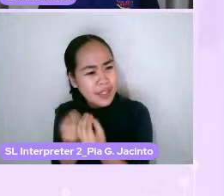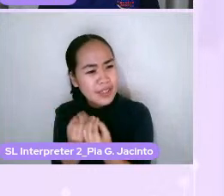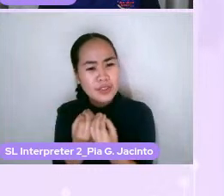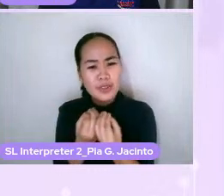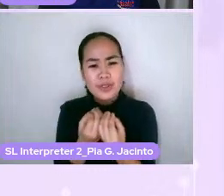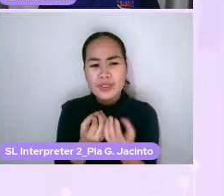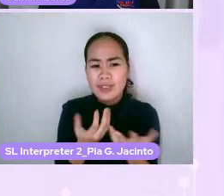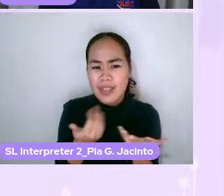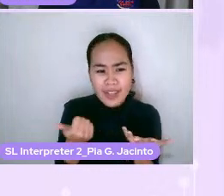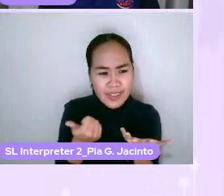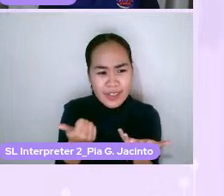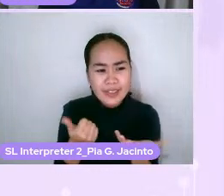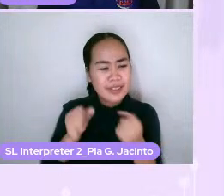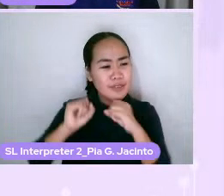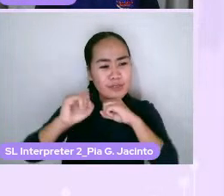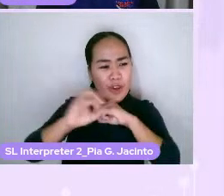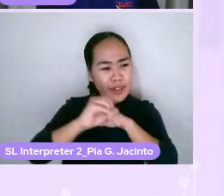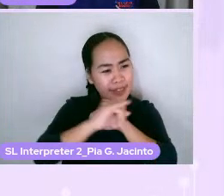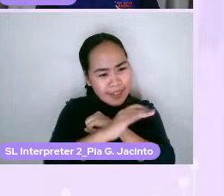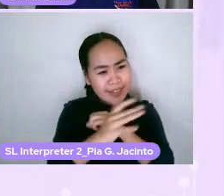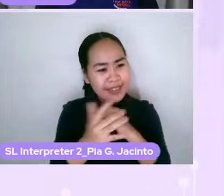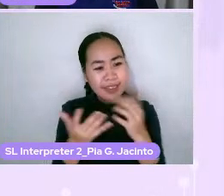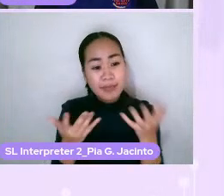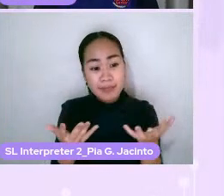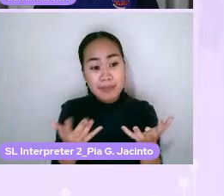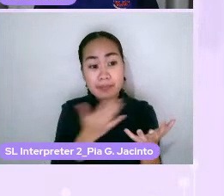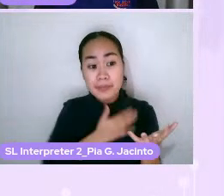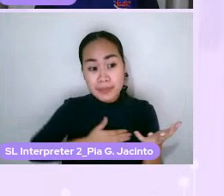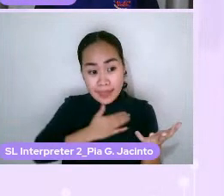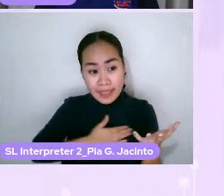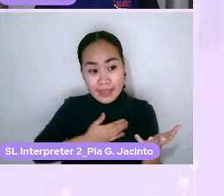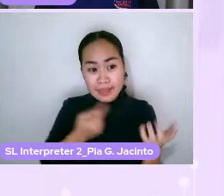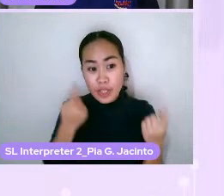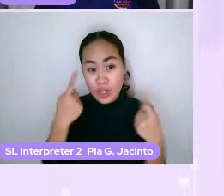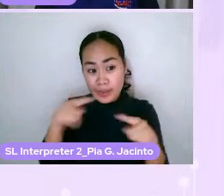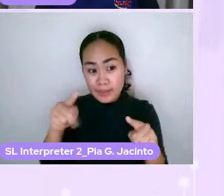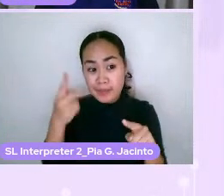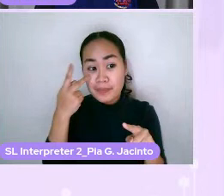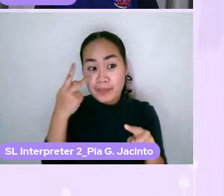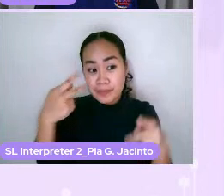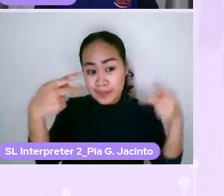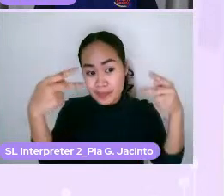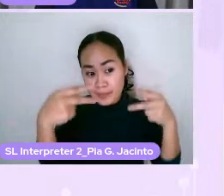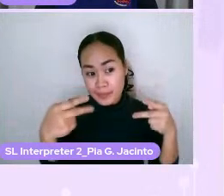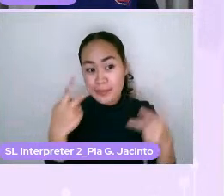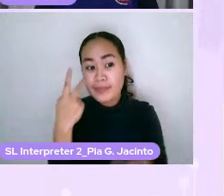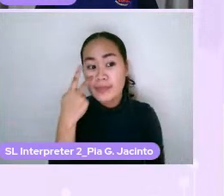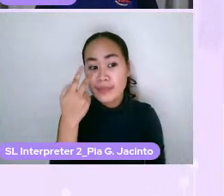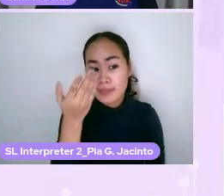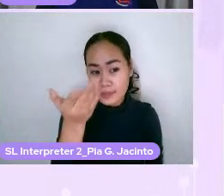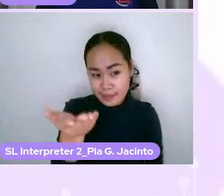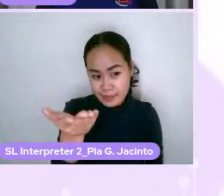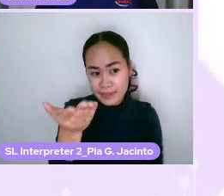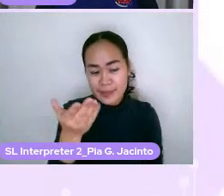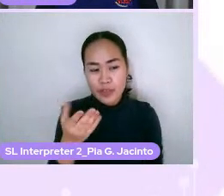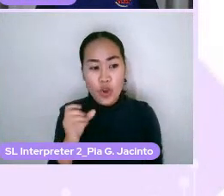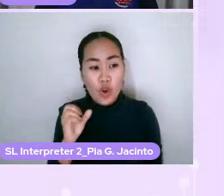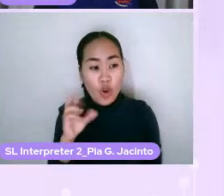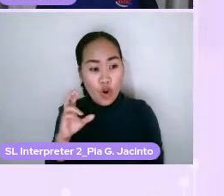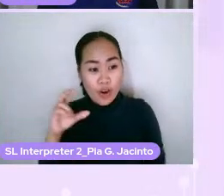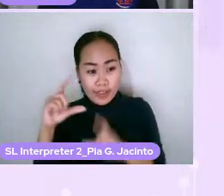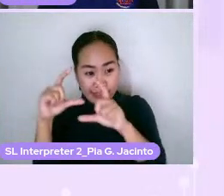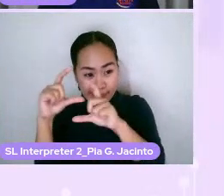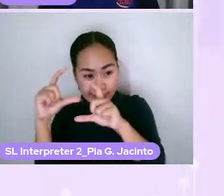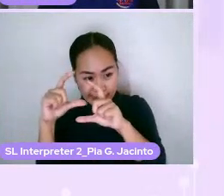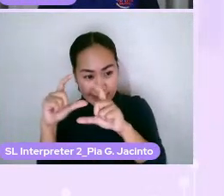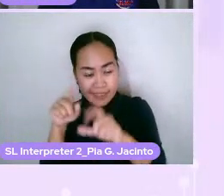bilang isang advocate. Pumunta lang po sa link na nakikita ninyo sa inyong screen o iscan ang QR code